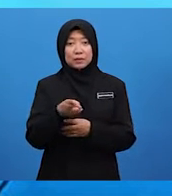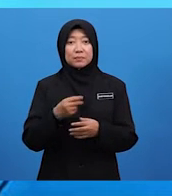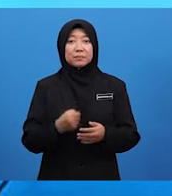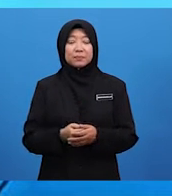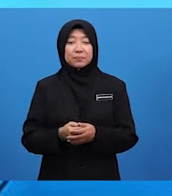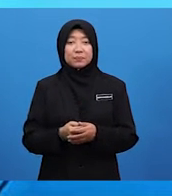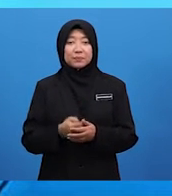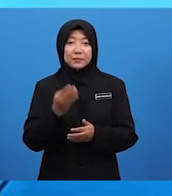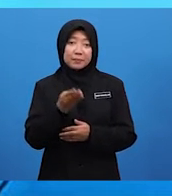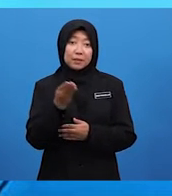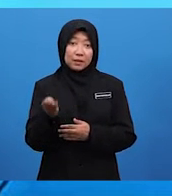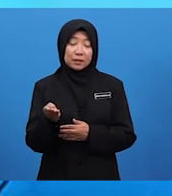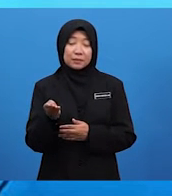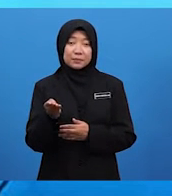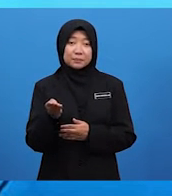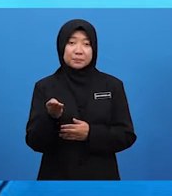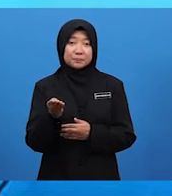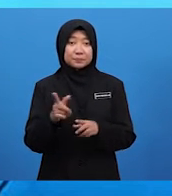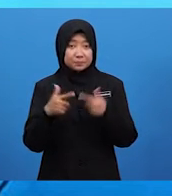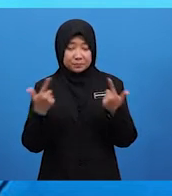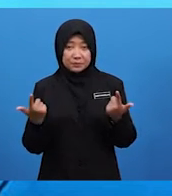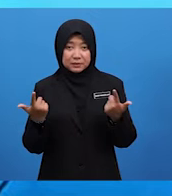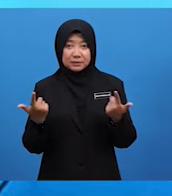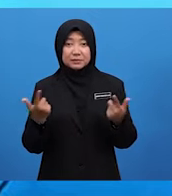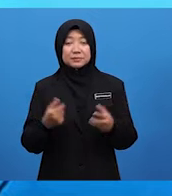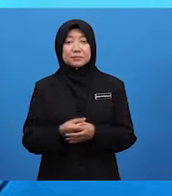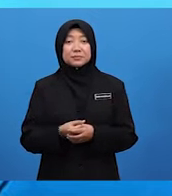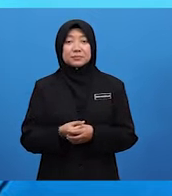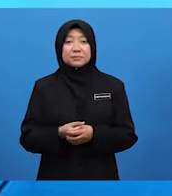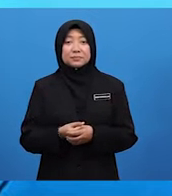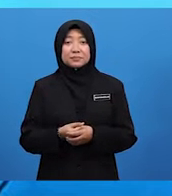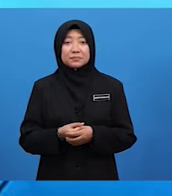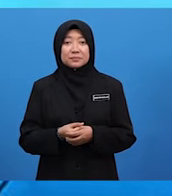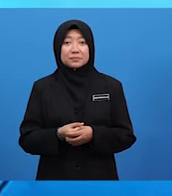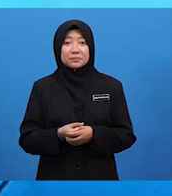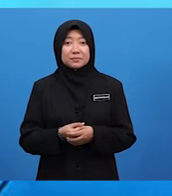Seterusnya, bahan yang diperlukan untuk menjahit skirt able risu ialah